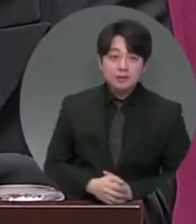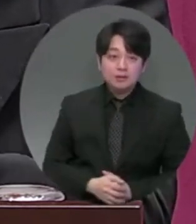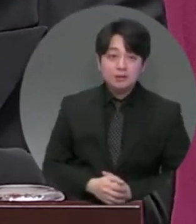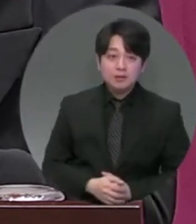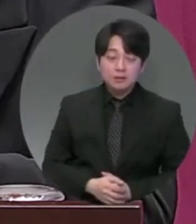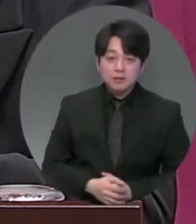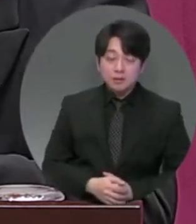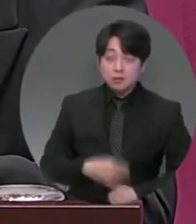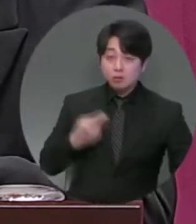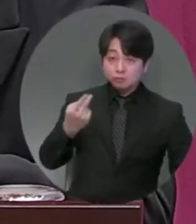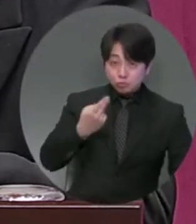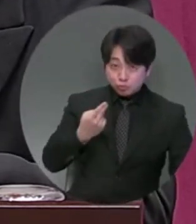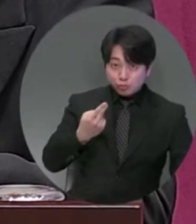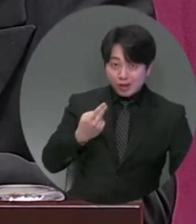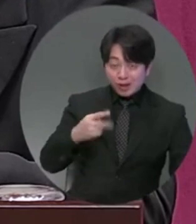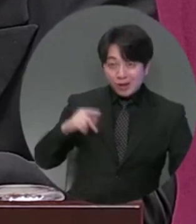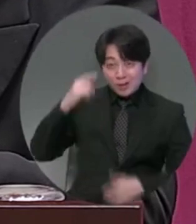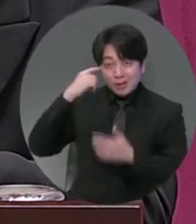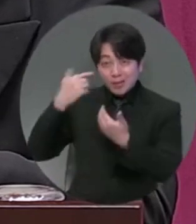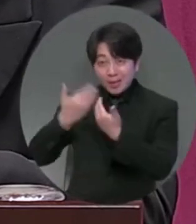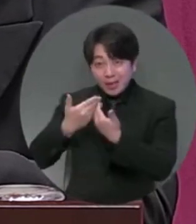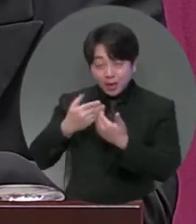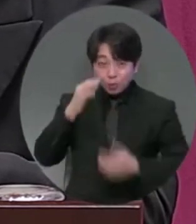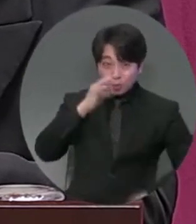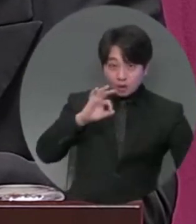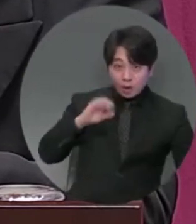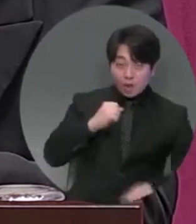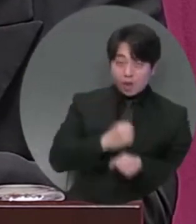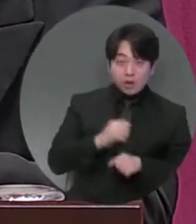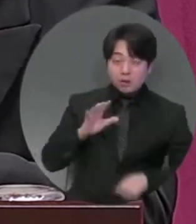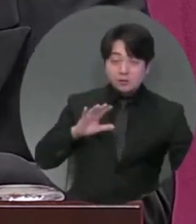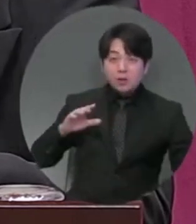저 사이에 공통점이 있다고 생각을 하고요